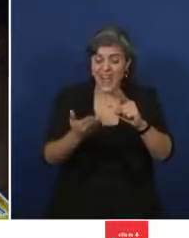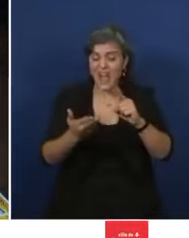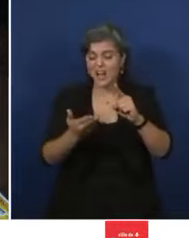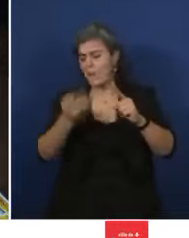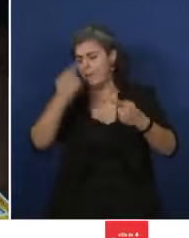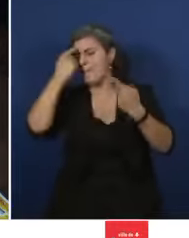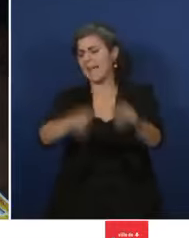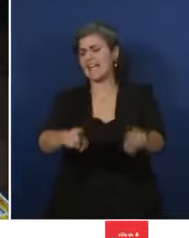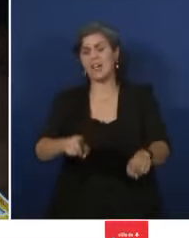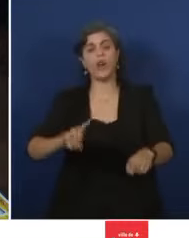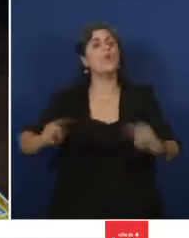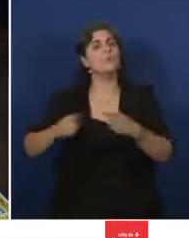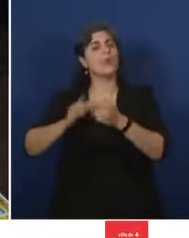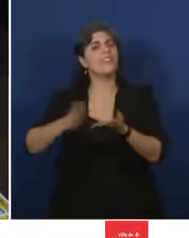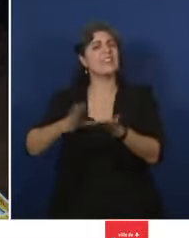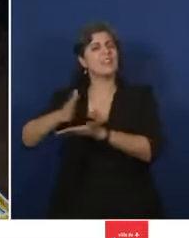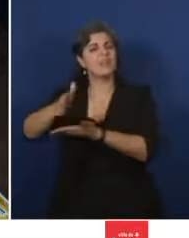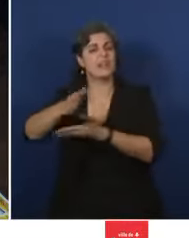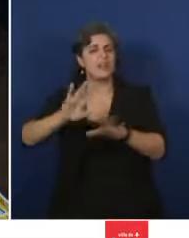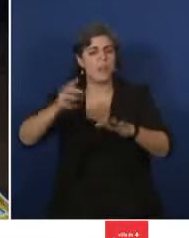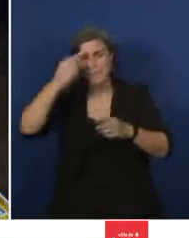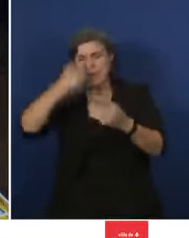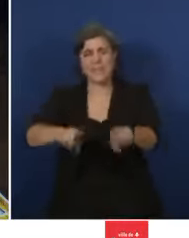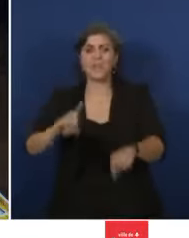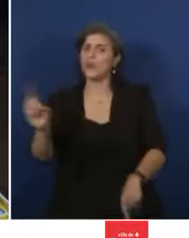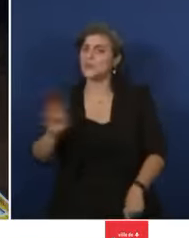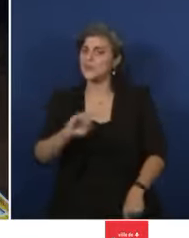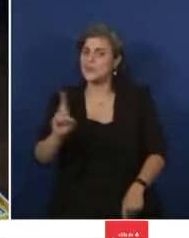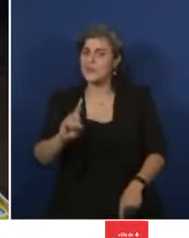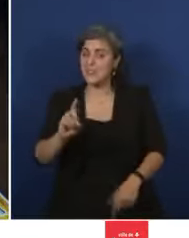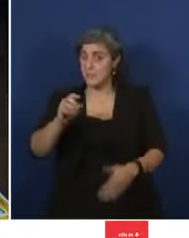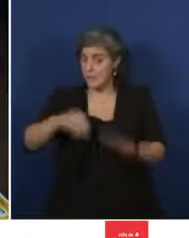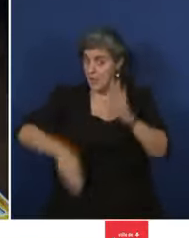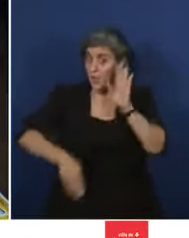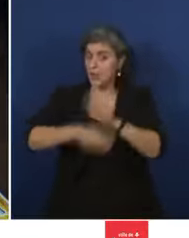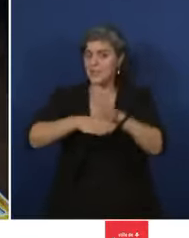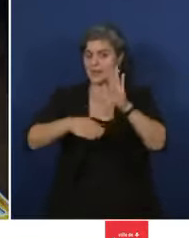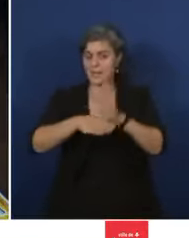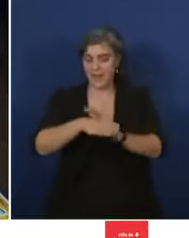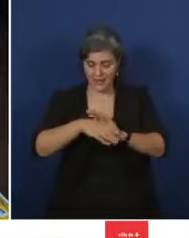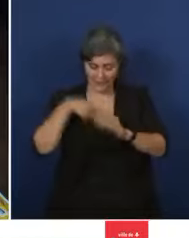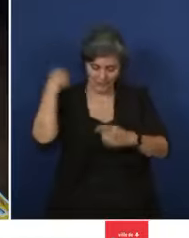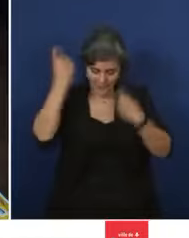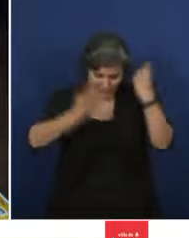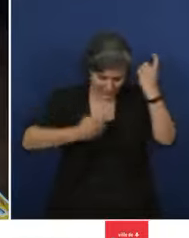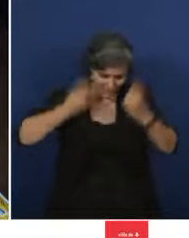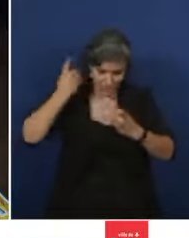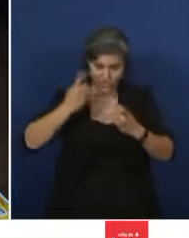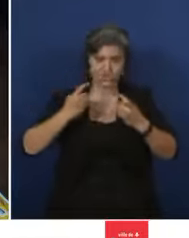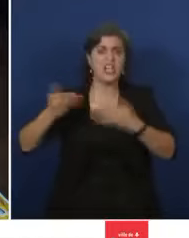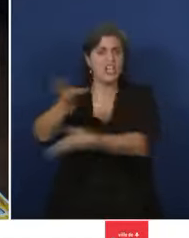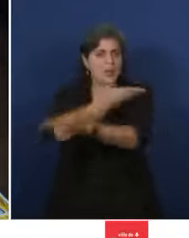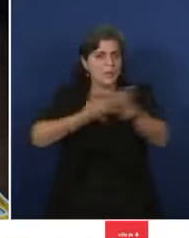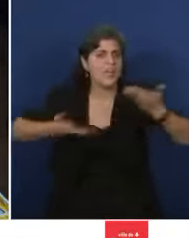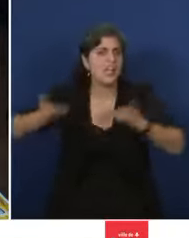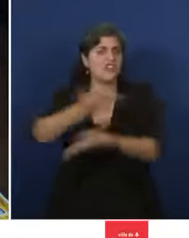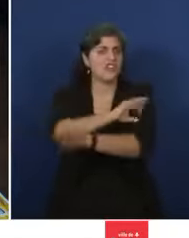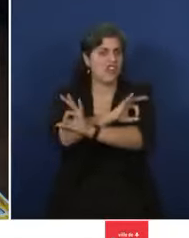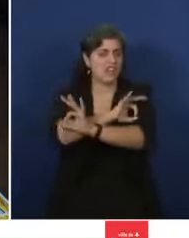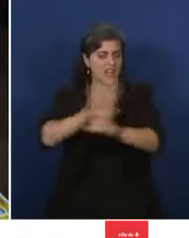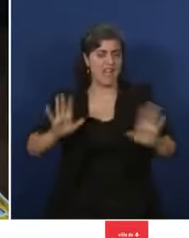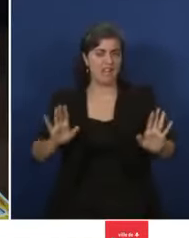circulation, mais je me souviens très bien qu'à l'époque avait été théorisé le fait qu'il n'y ait pas de concertation. Voilà, nous pensons que